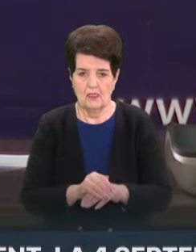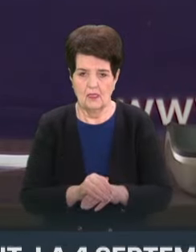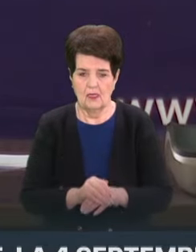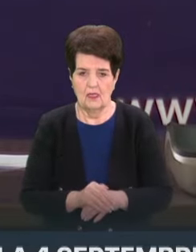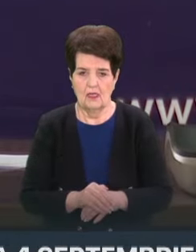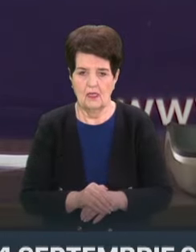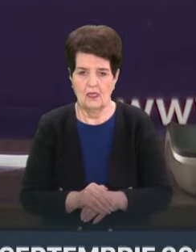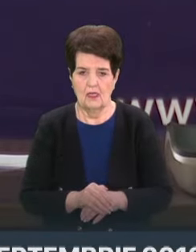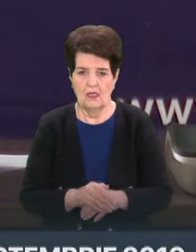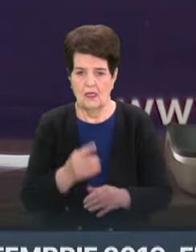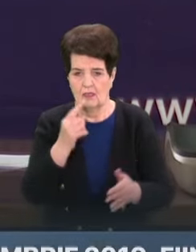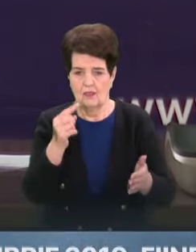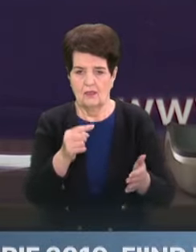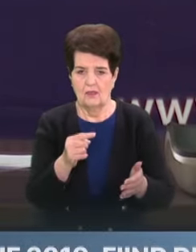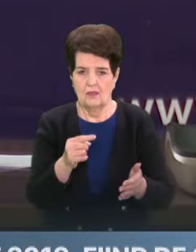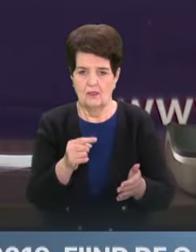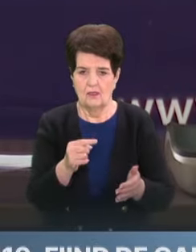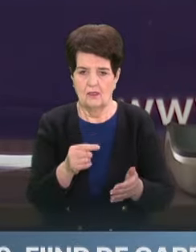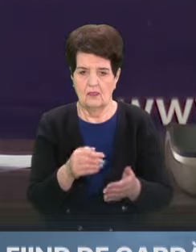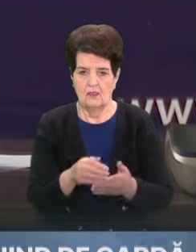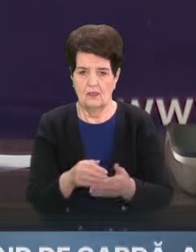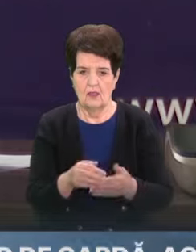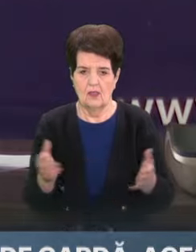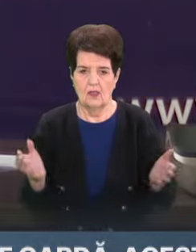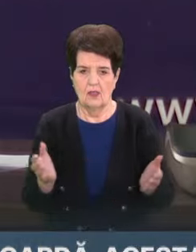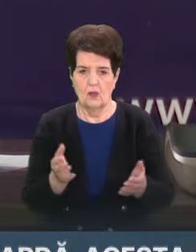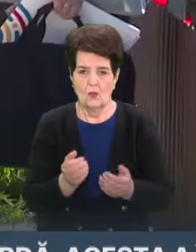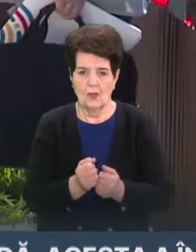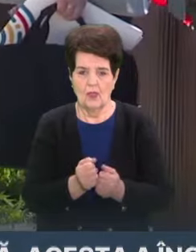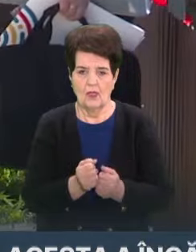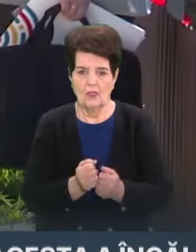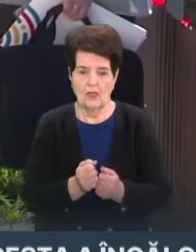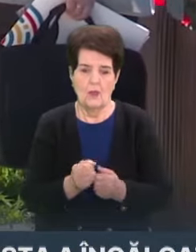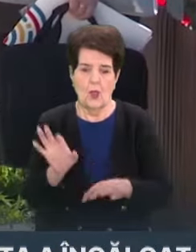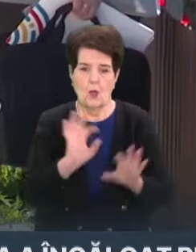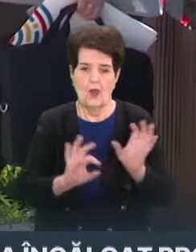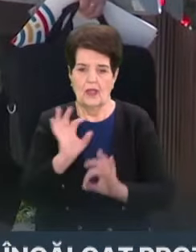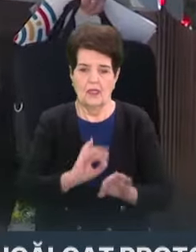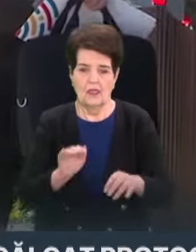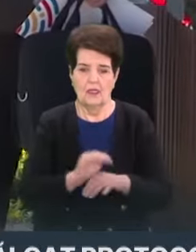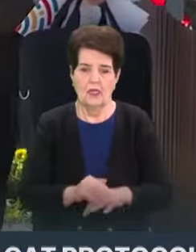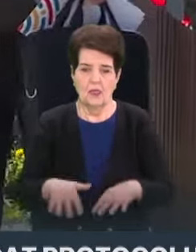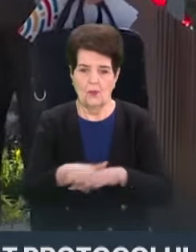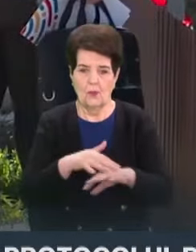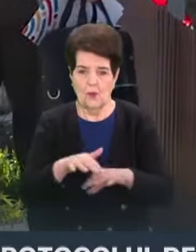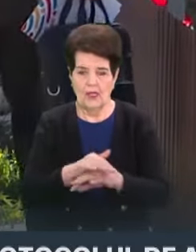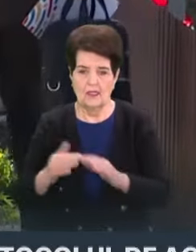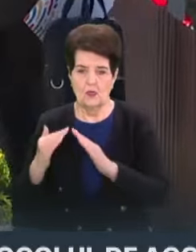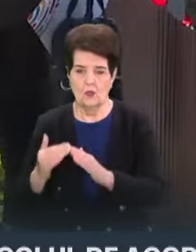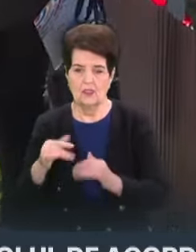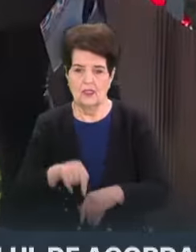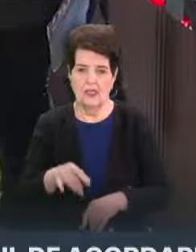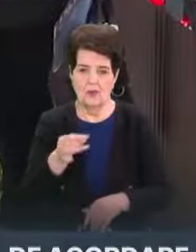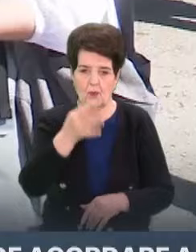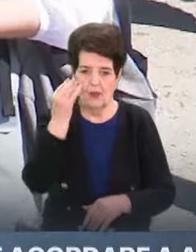IDNP, deci va fi înlocuit cu un cod statistic. Colectarea datelor privind populația și locuințele din